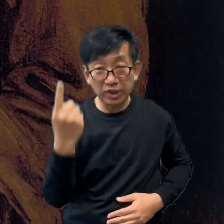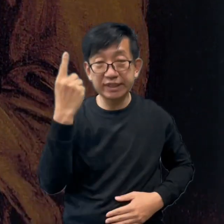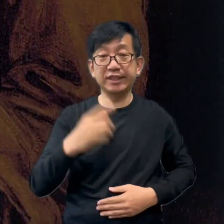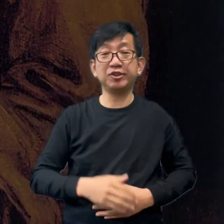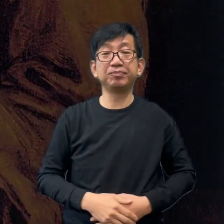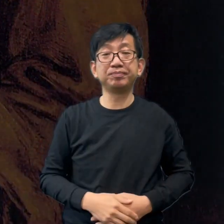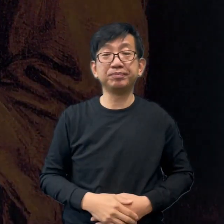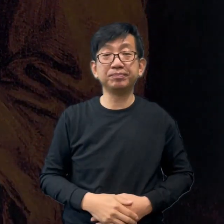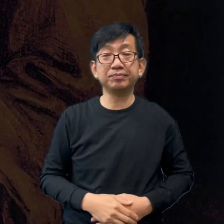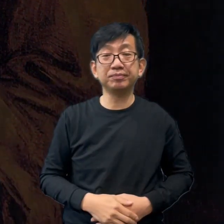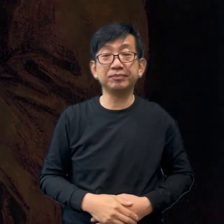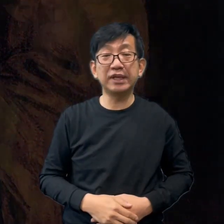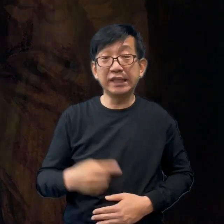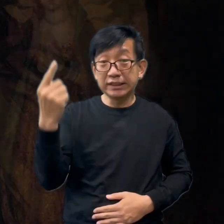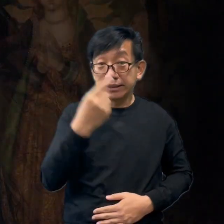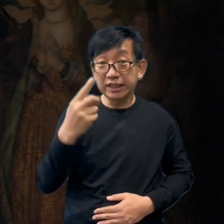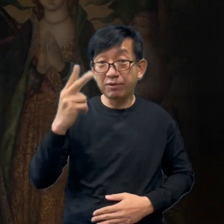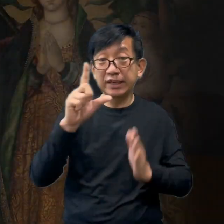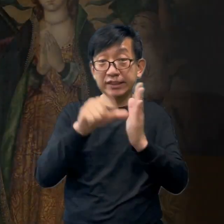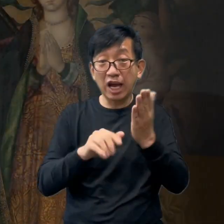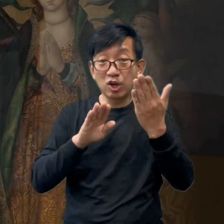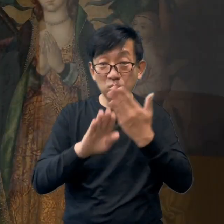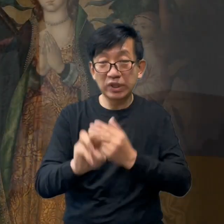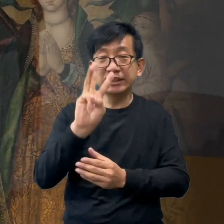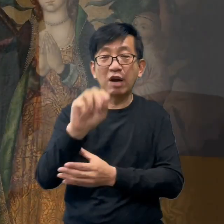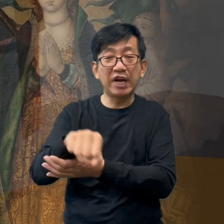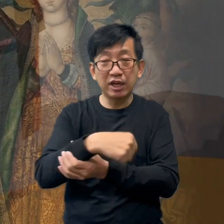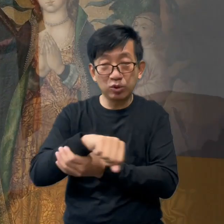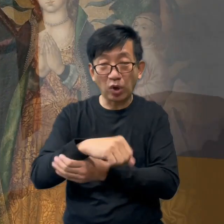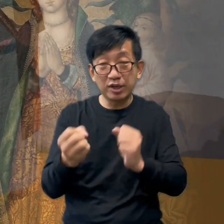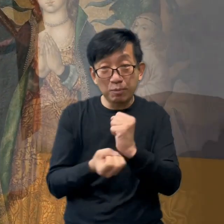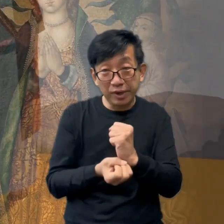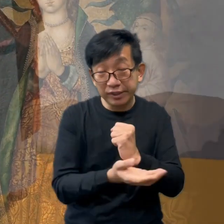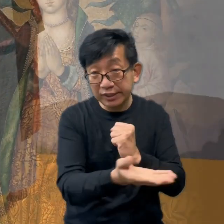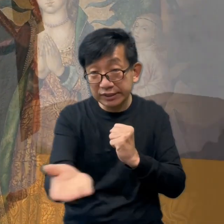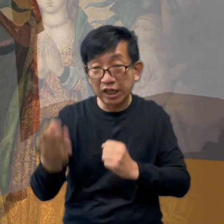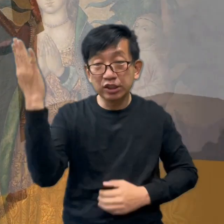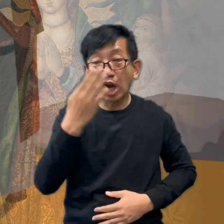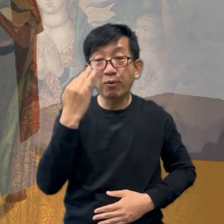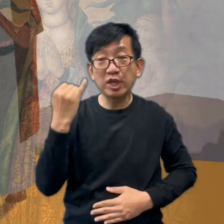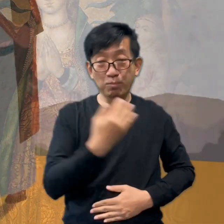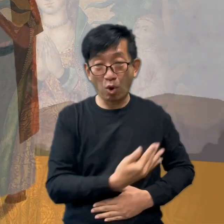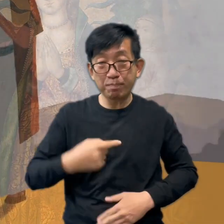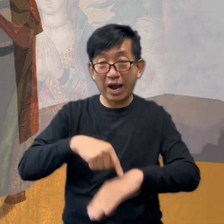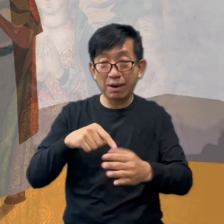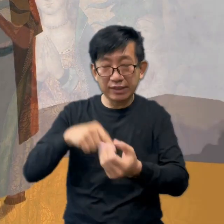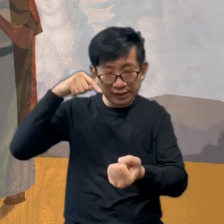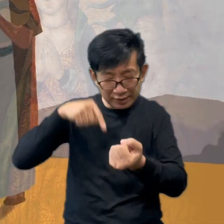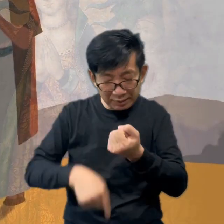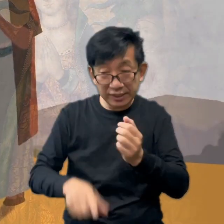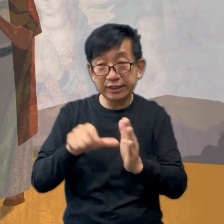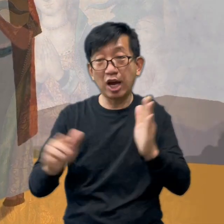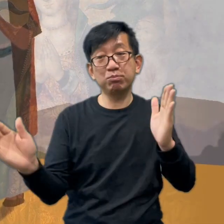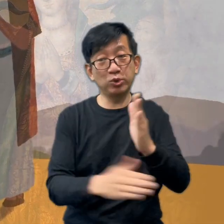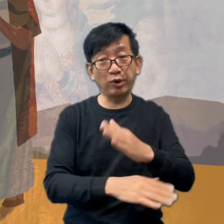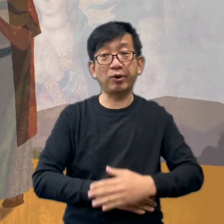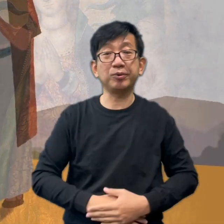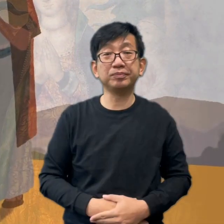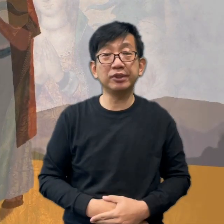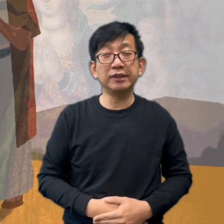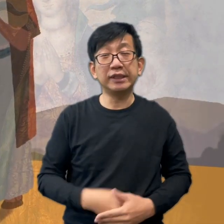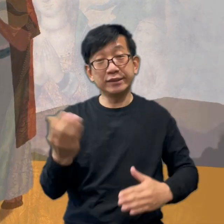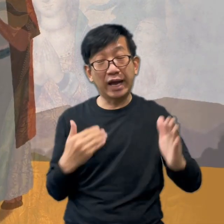성모님과 관련을 맺게 된 건 12세기 이후 삼종기도 등이 보급되어 성모 신심이